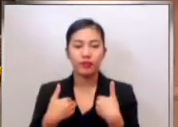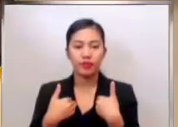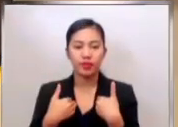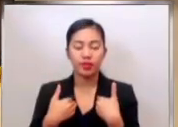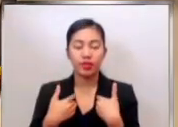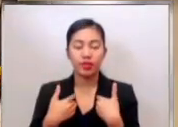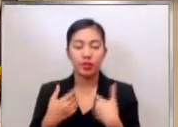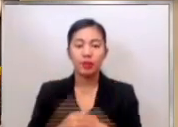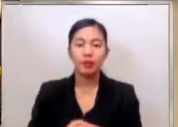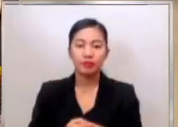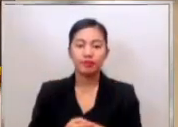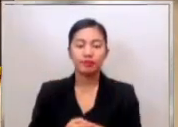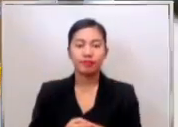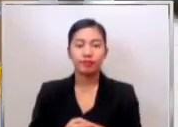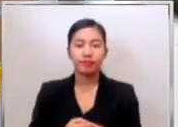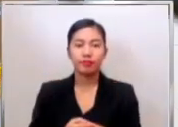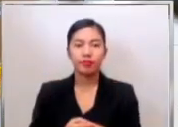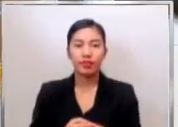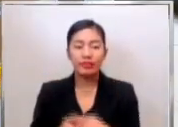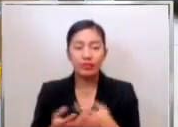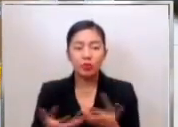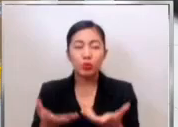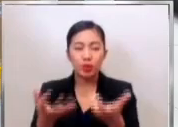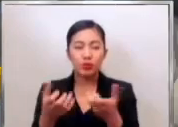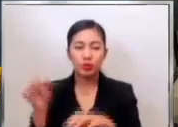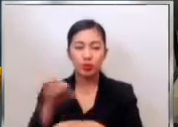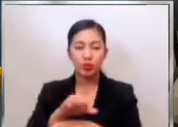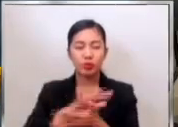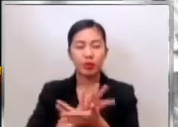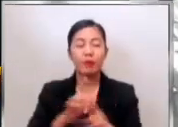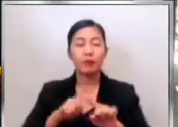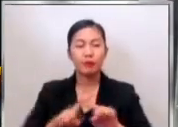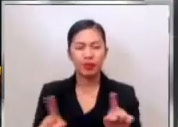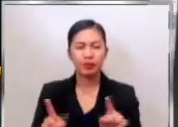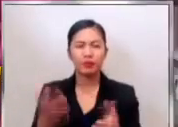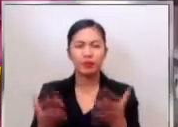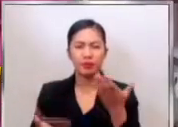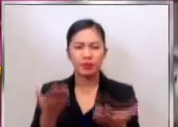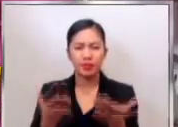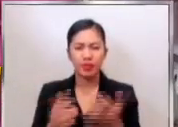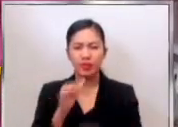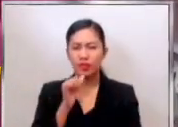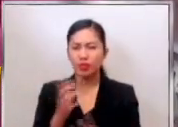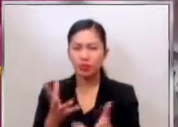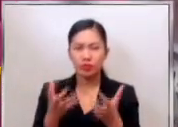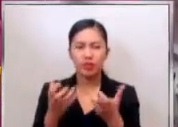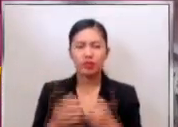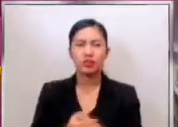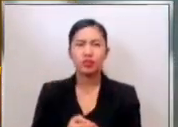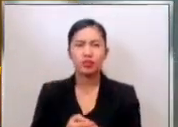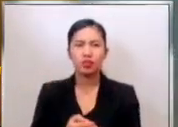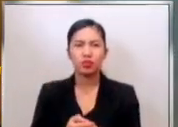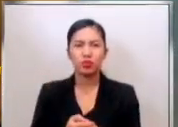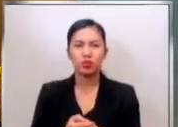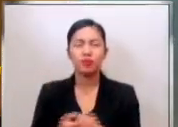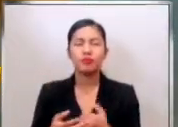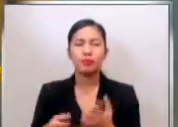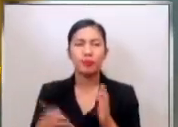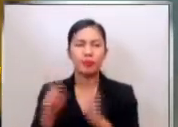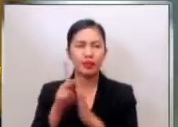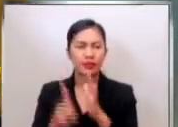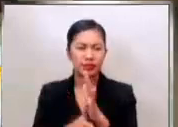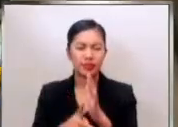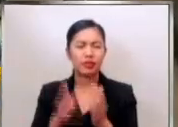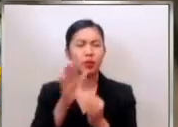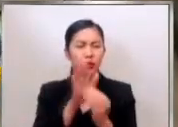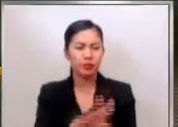pandemic crisis. Subalit, iwasan naman siguro natin yung mga polisiyang very disadvantageous para sa mga manggagawa. Ang